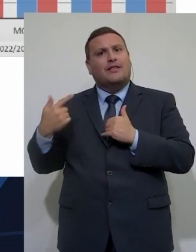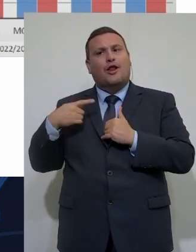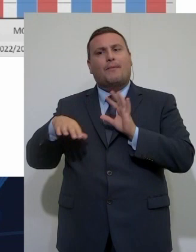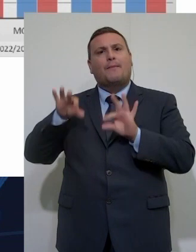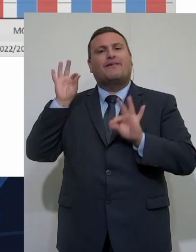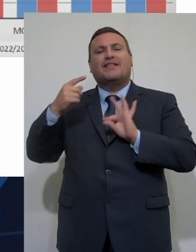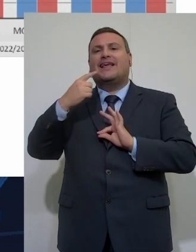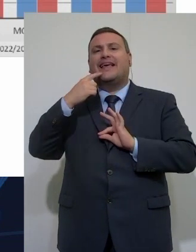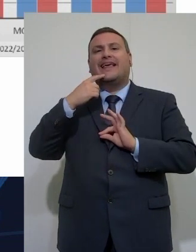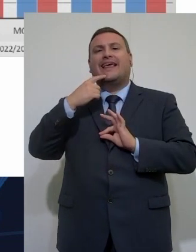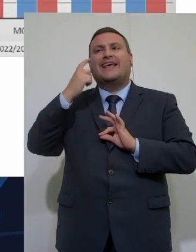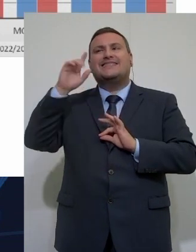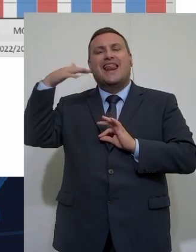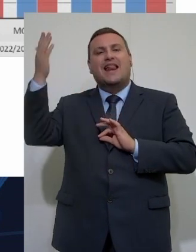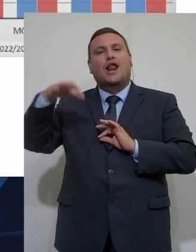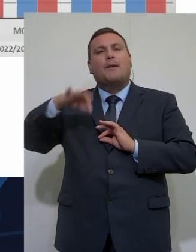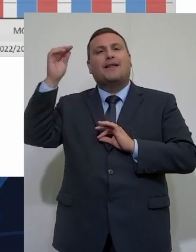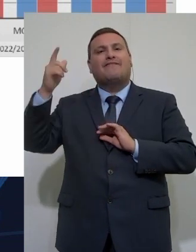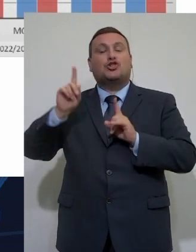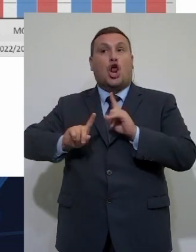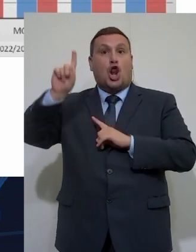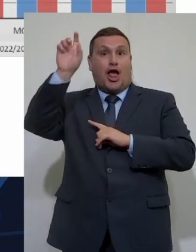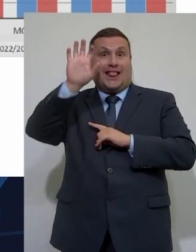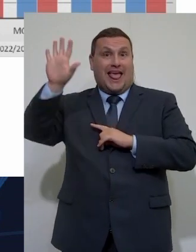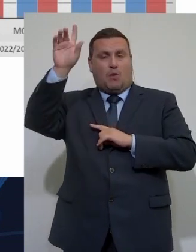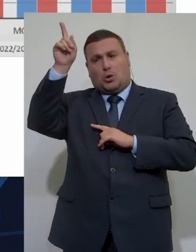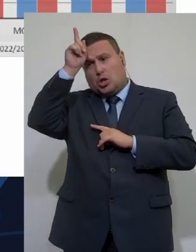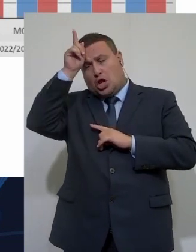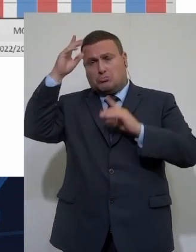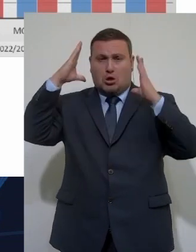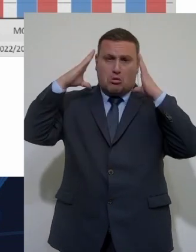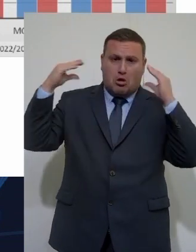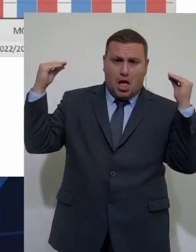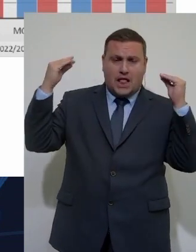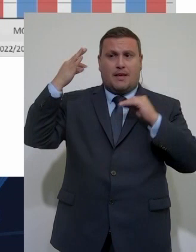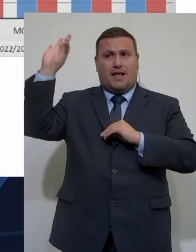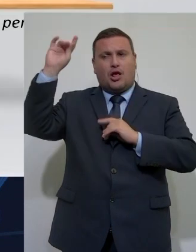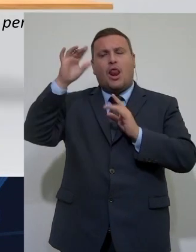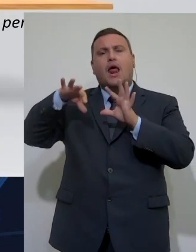dai turisti di provenienza straniera, nord europea, tedesca, olandese in particolare.